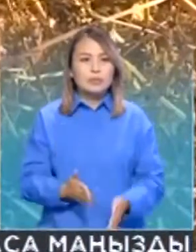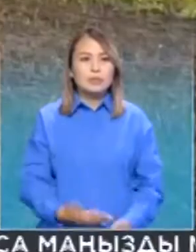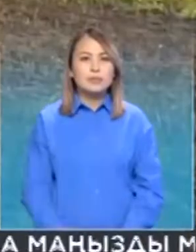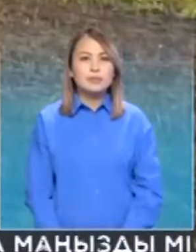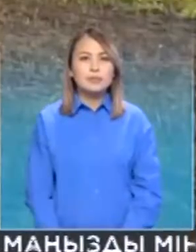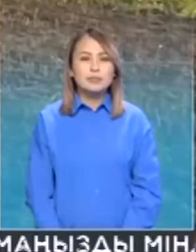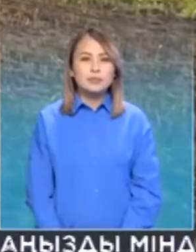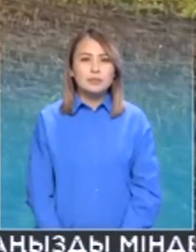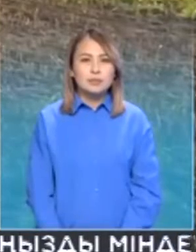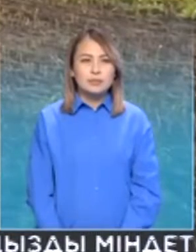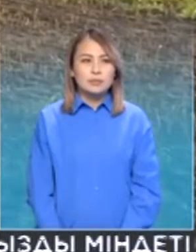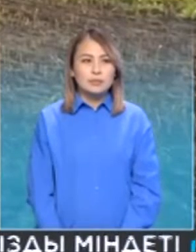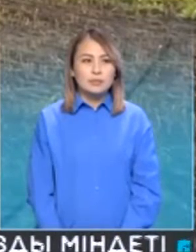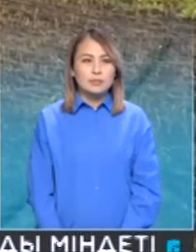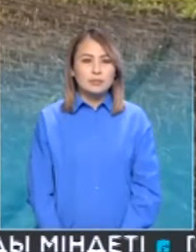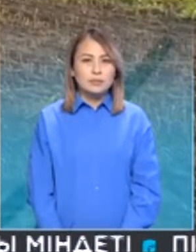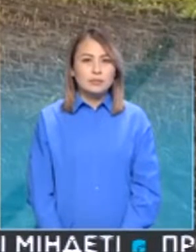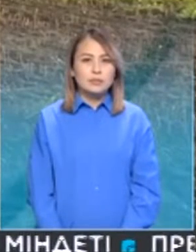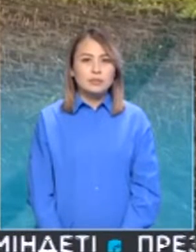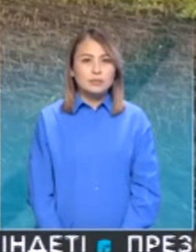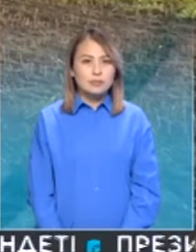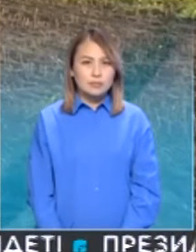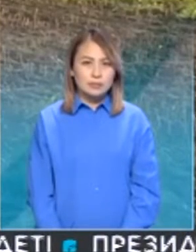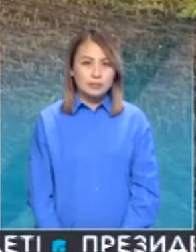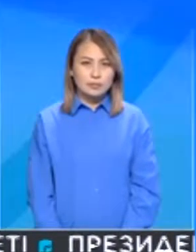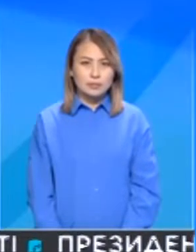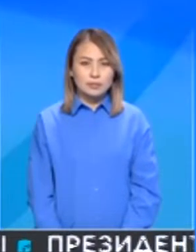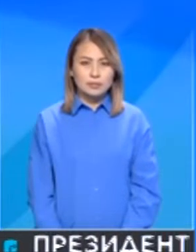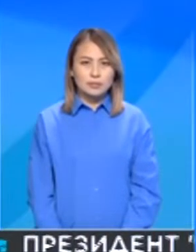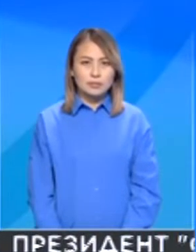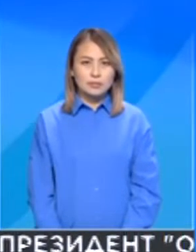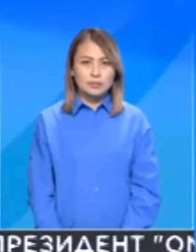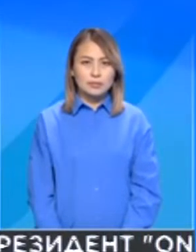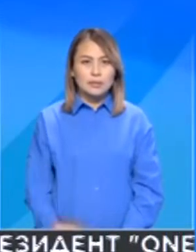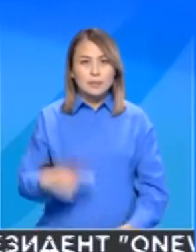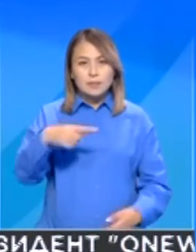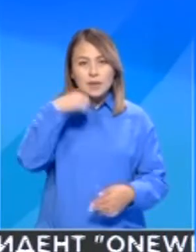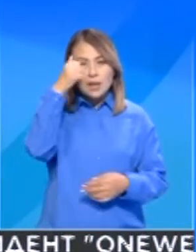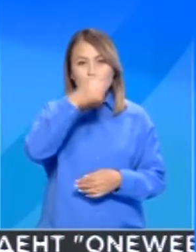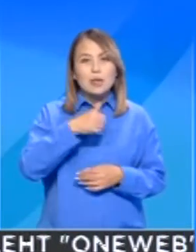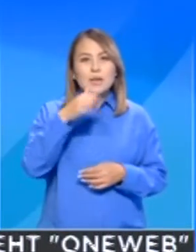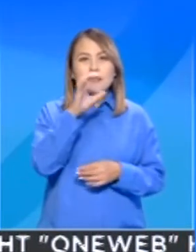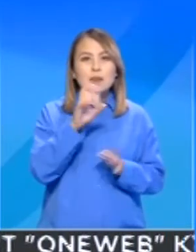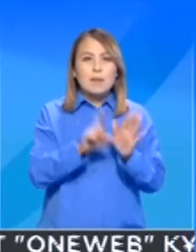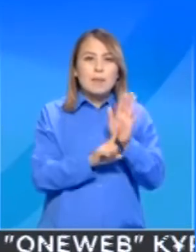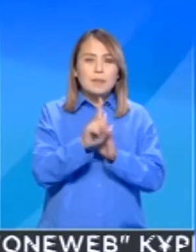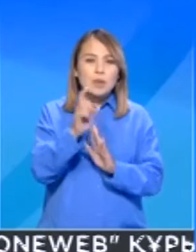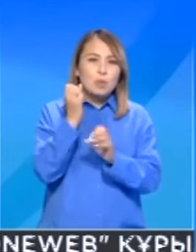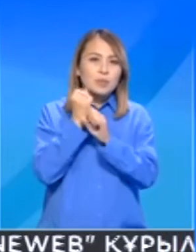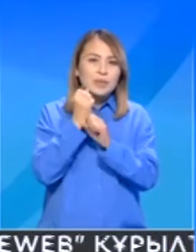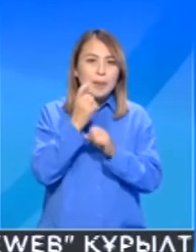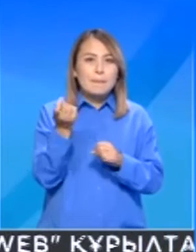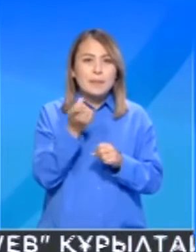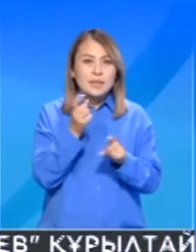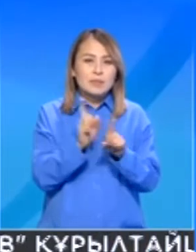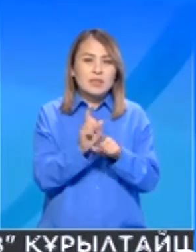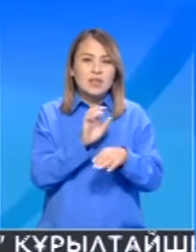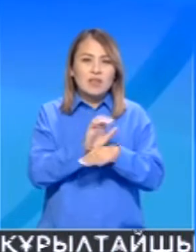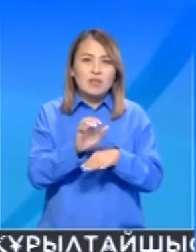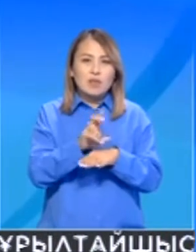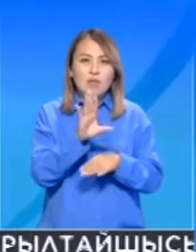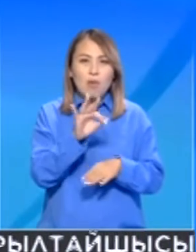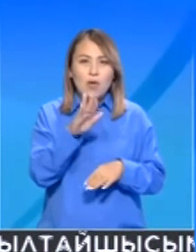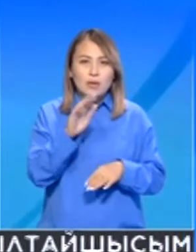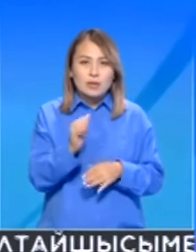Аманбаев, Ерлан Омашев, Қазақстан ұлттық телеарнасы, Павлодар. Биыл қыркүйек айынан бастап, онның да, бидайдың да